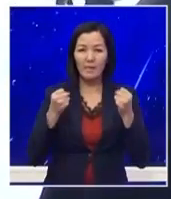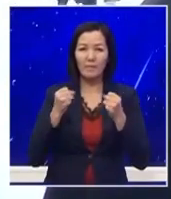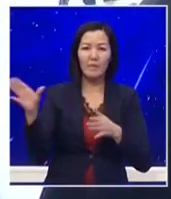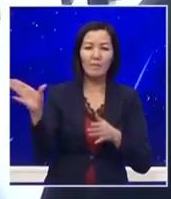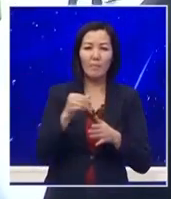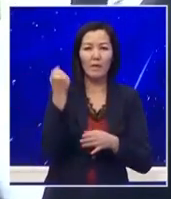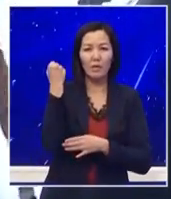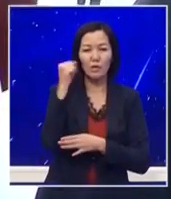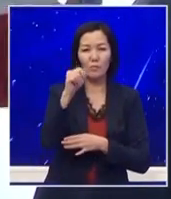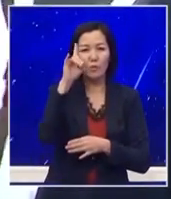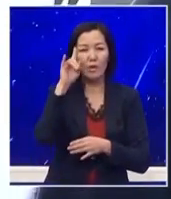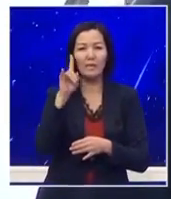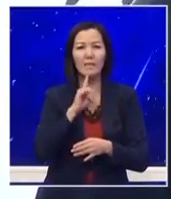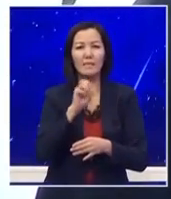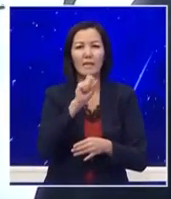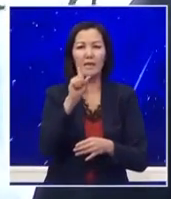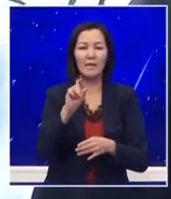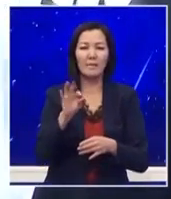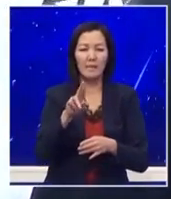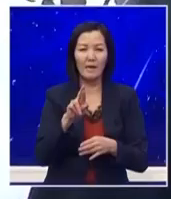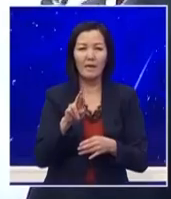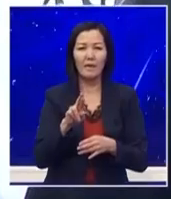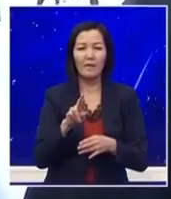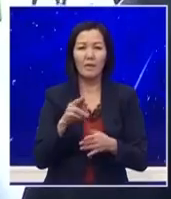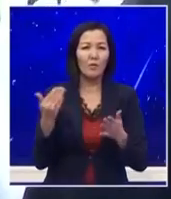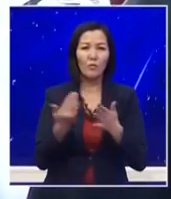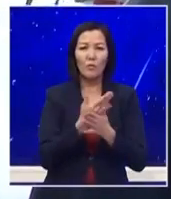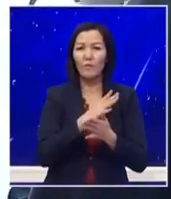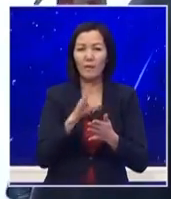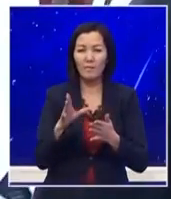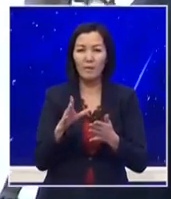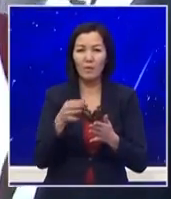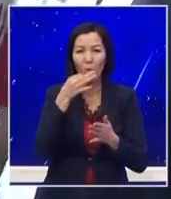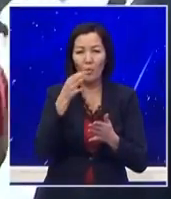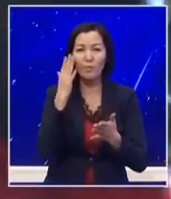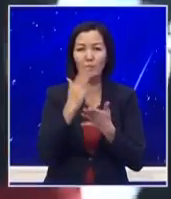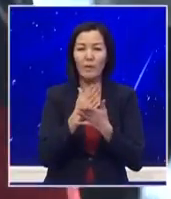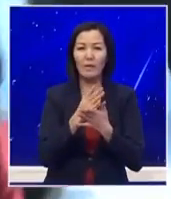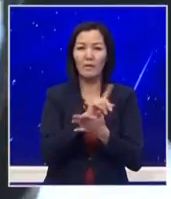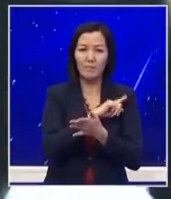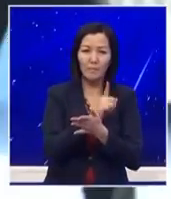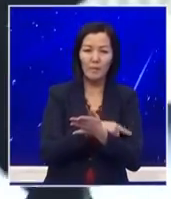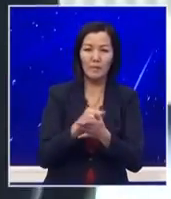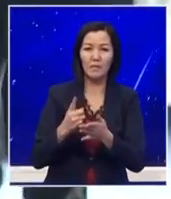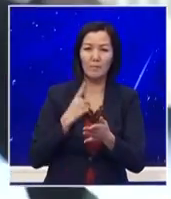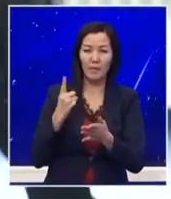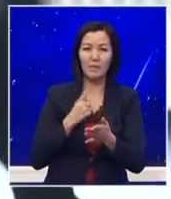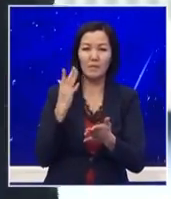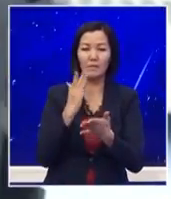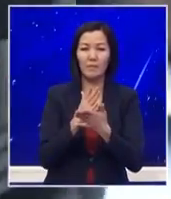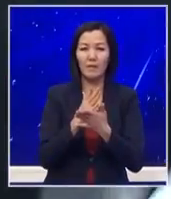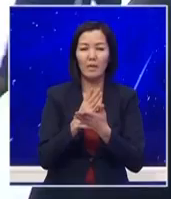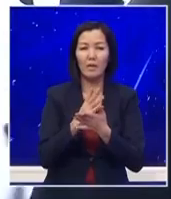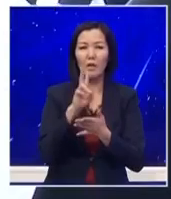Азия, чемпион Қазақстаннан балалар ғой. Новичок балалар емес, уже опыты бар балалар. Абдулда Жасұлан,